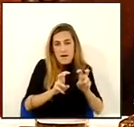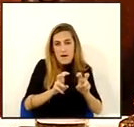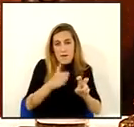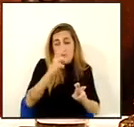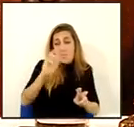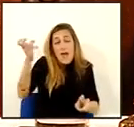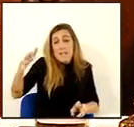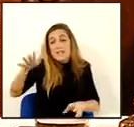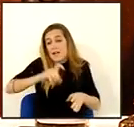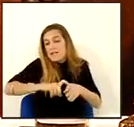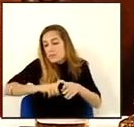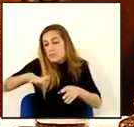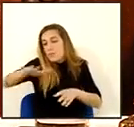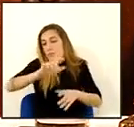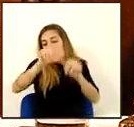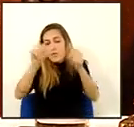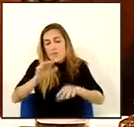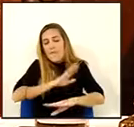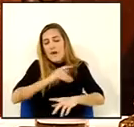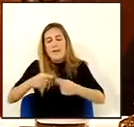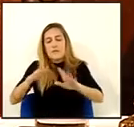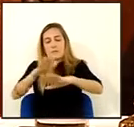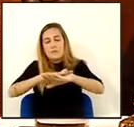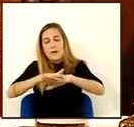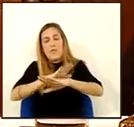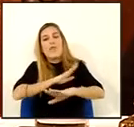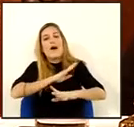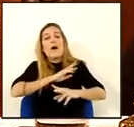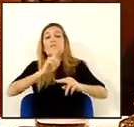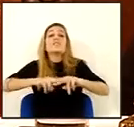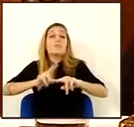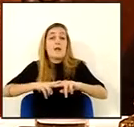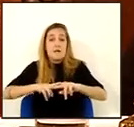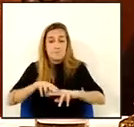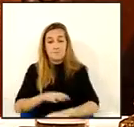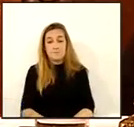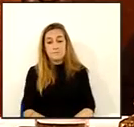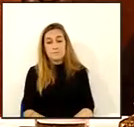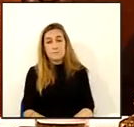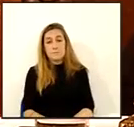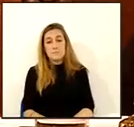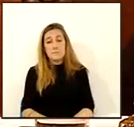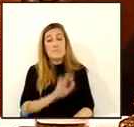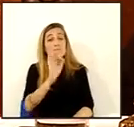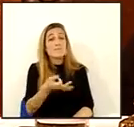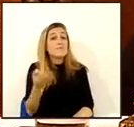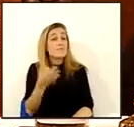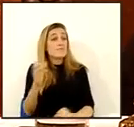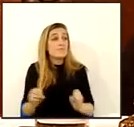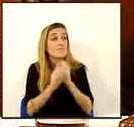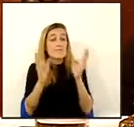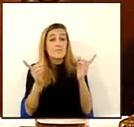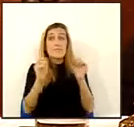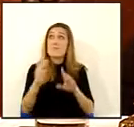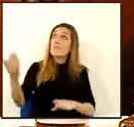un altre tipus de mercat, de festival, que en tot cas sí que està clar que no serà igual que hi